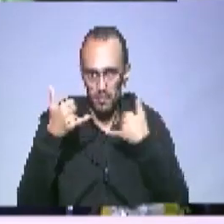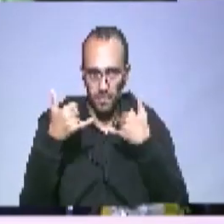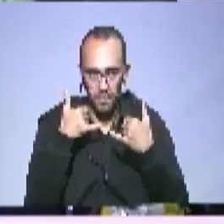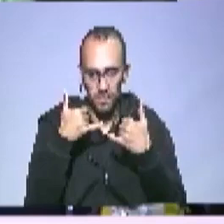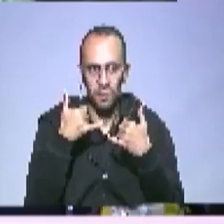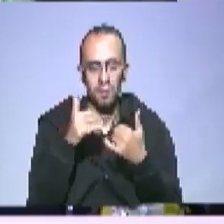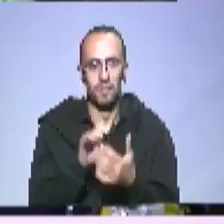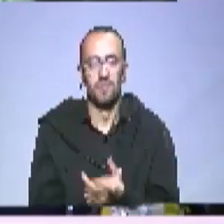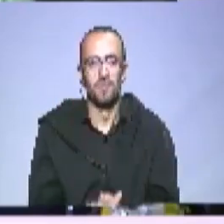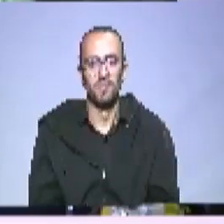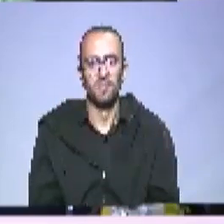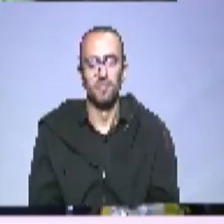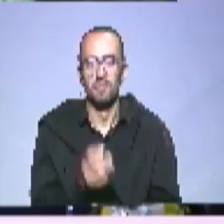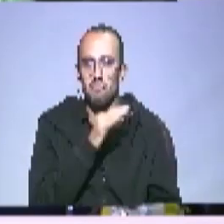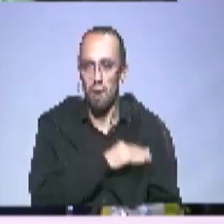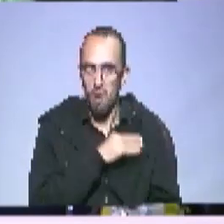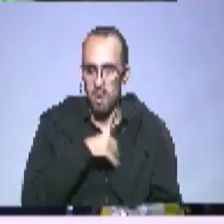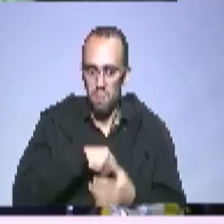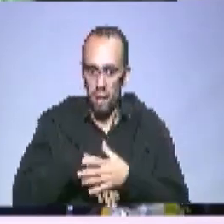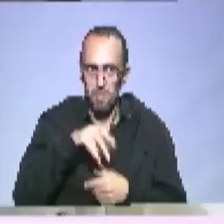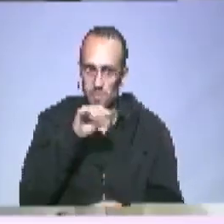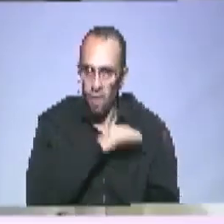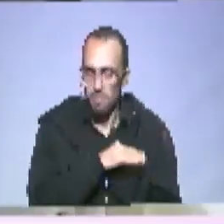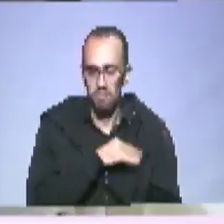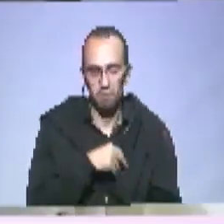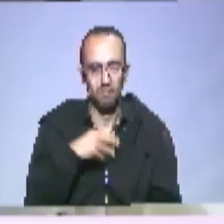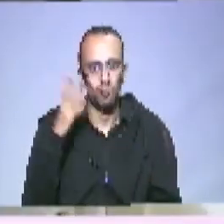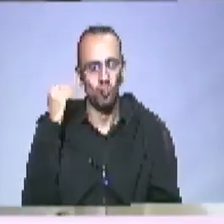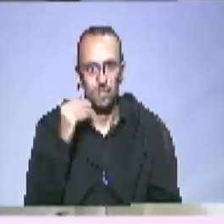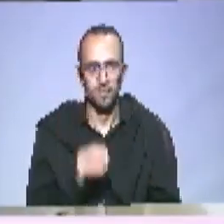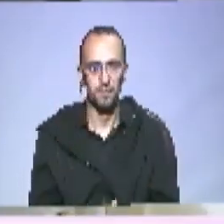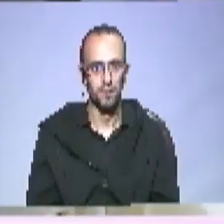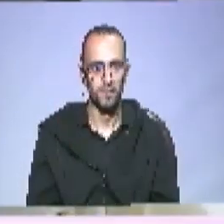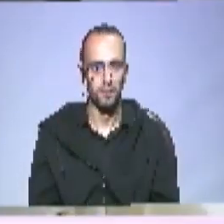الناس بتجرب الوصفات اللي احنا بنعملها.